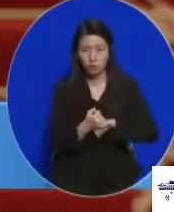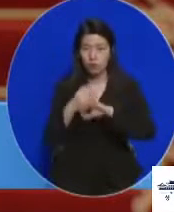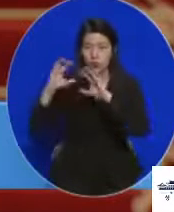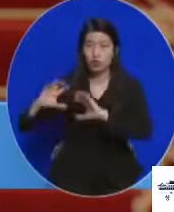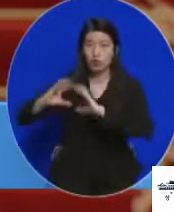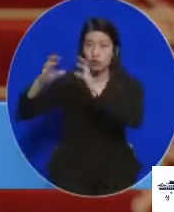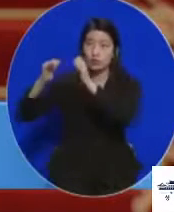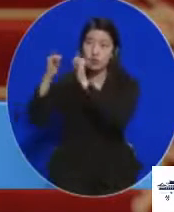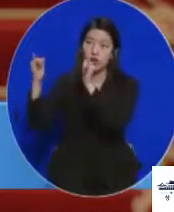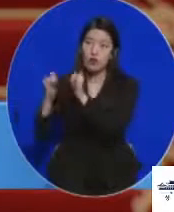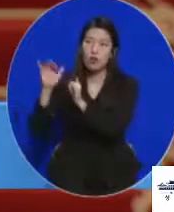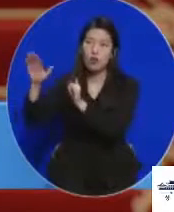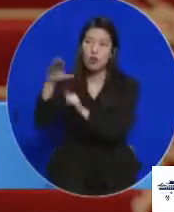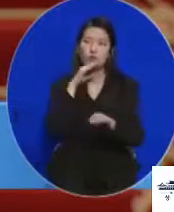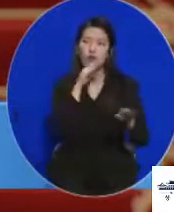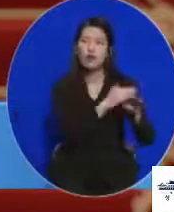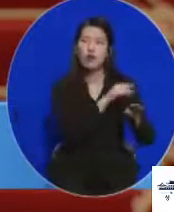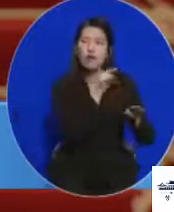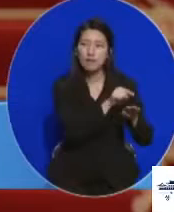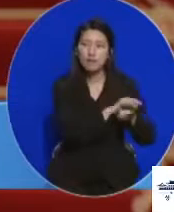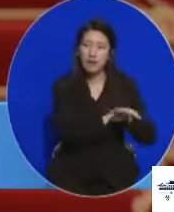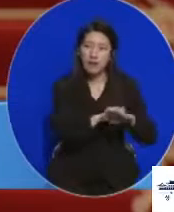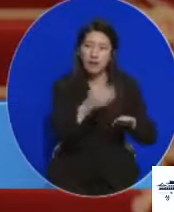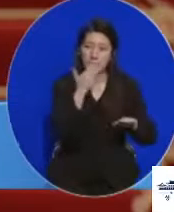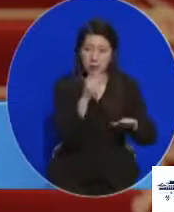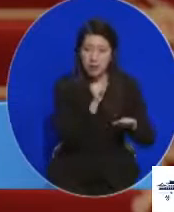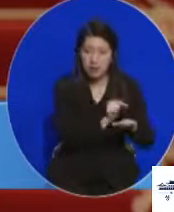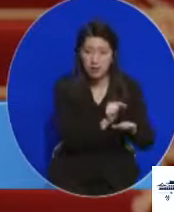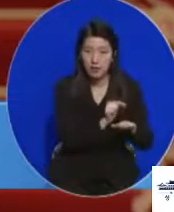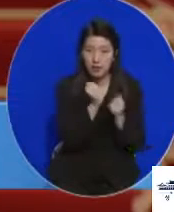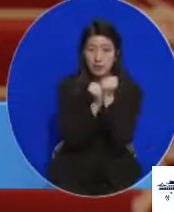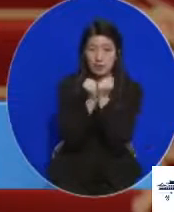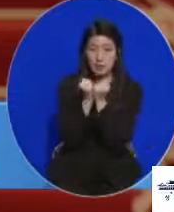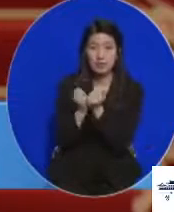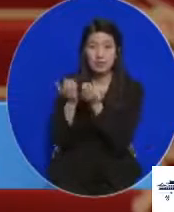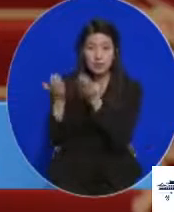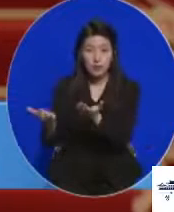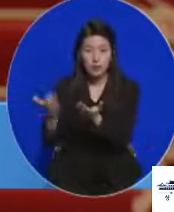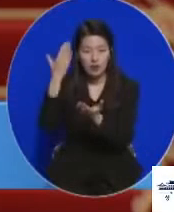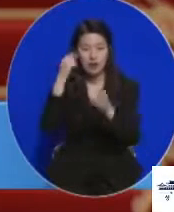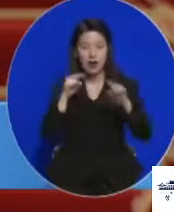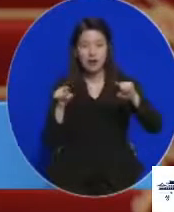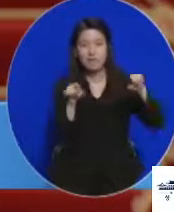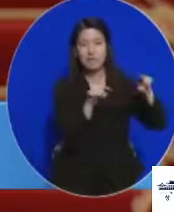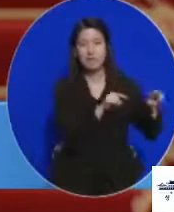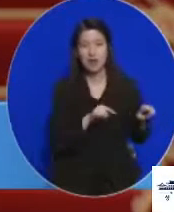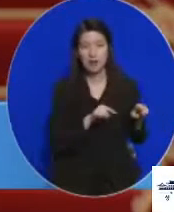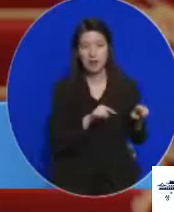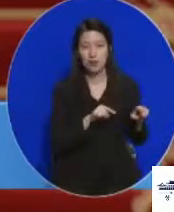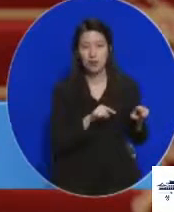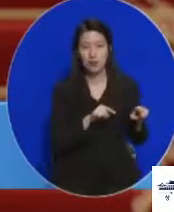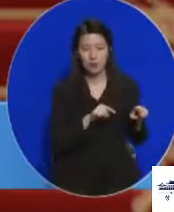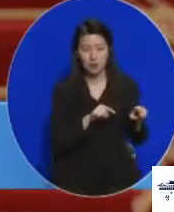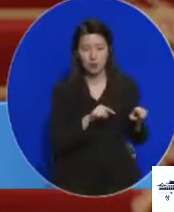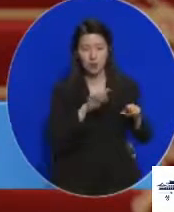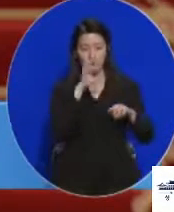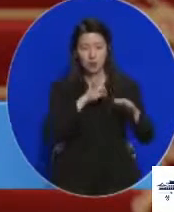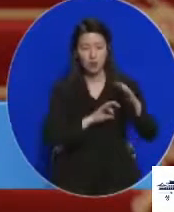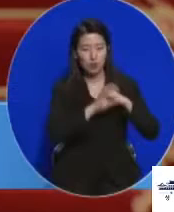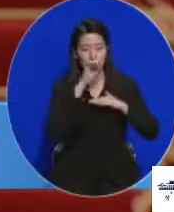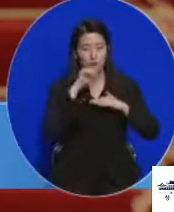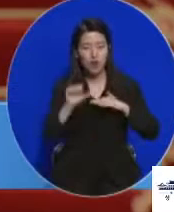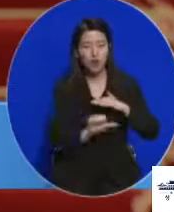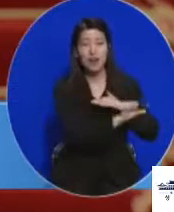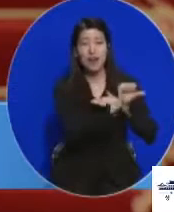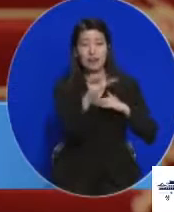의 지지를 이끌어내 된다면 한반도를 넘어 동아시아 지역을 중심으로 한 평